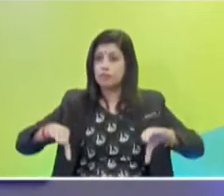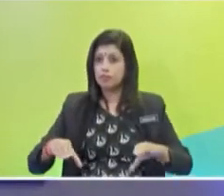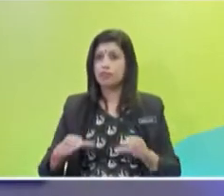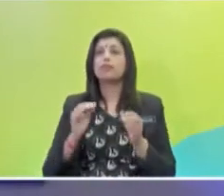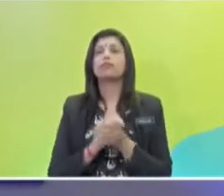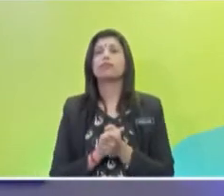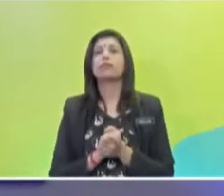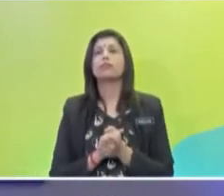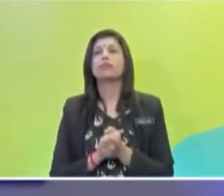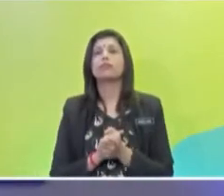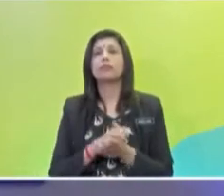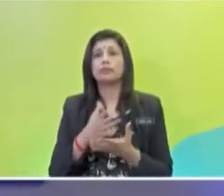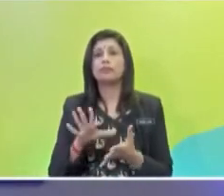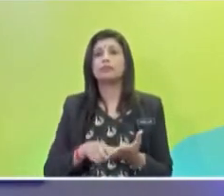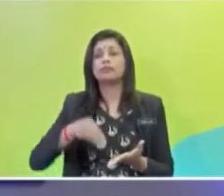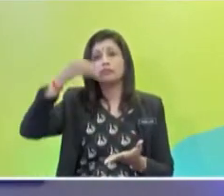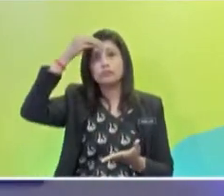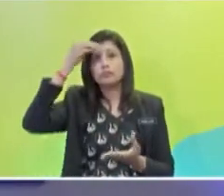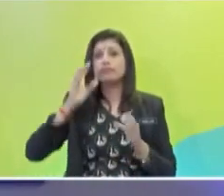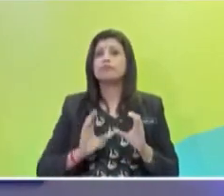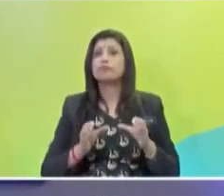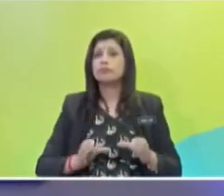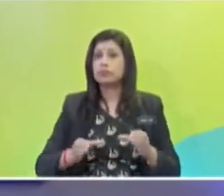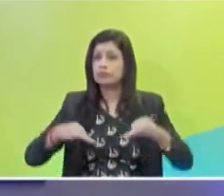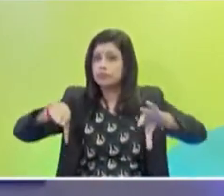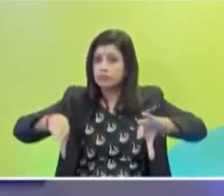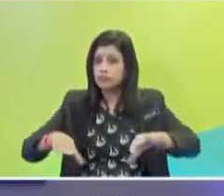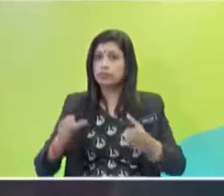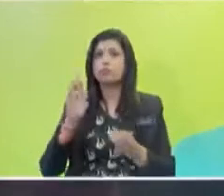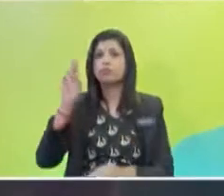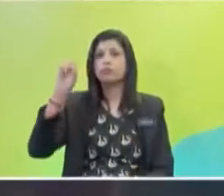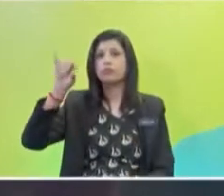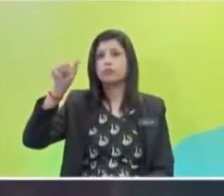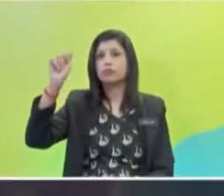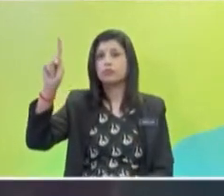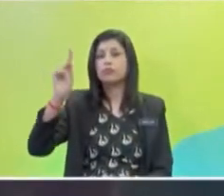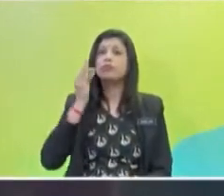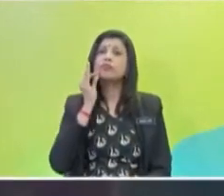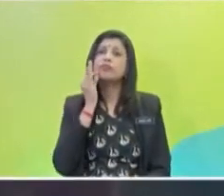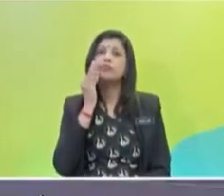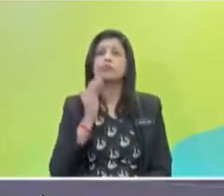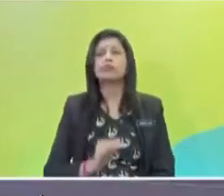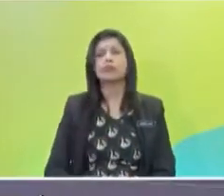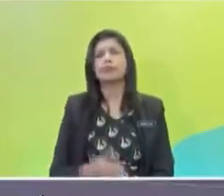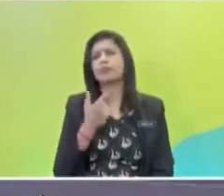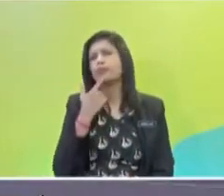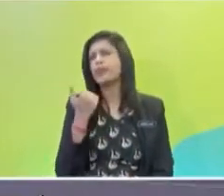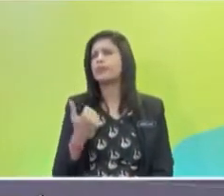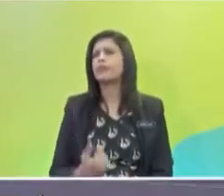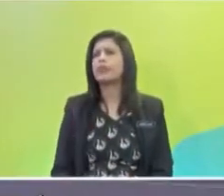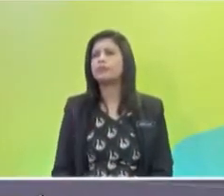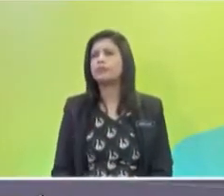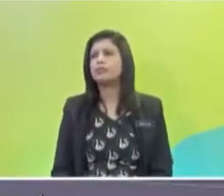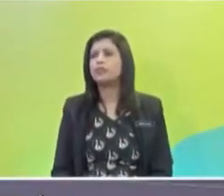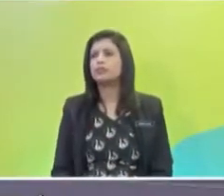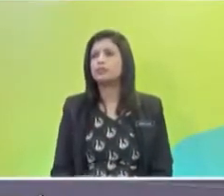dah belajar tadi cara-cara untuk menghasilkan rojak buah. Macam mana Abang Din, sedap tak? Sedap ni cikgu. Saya rasa satu mangkuk